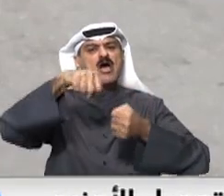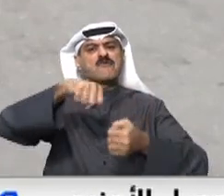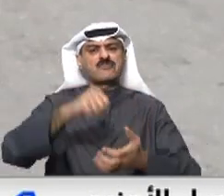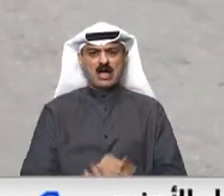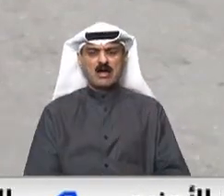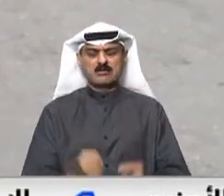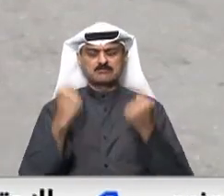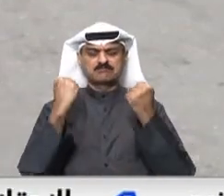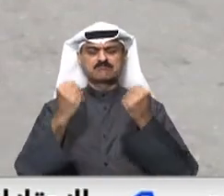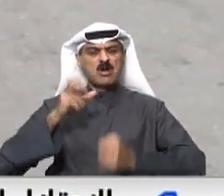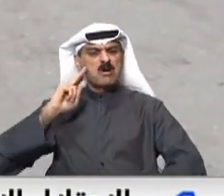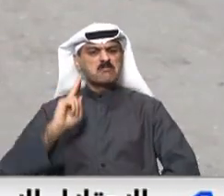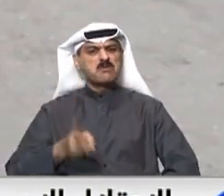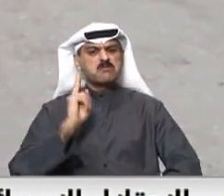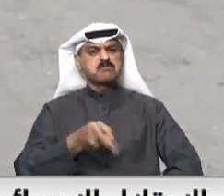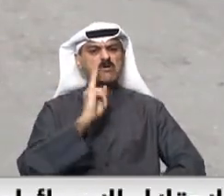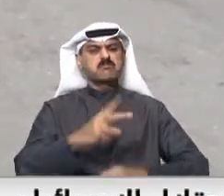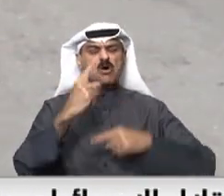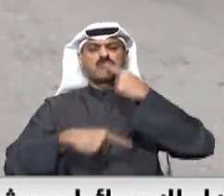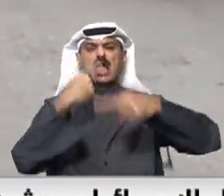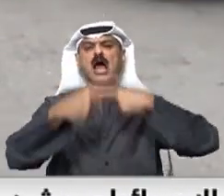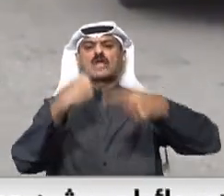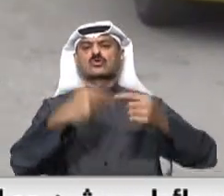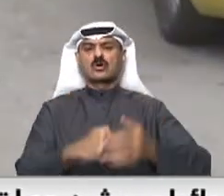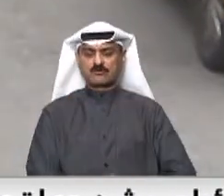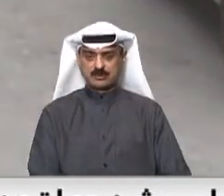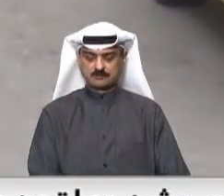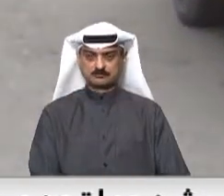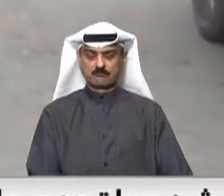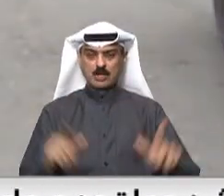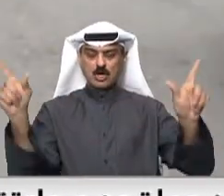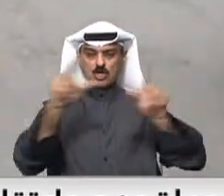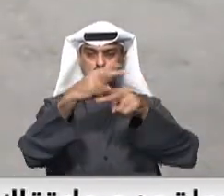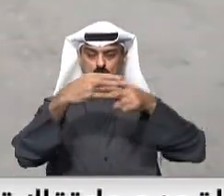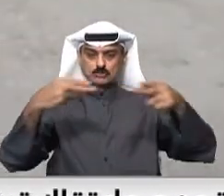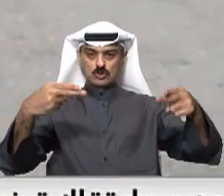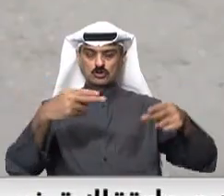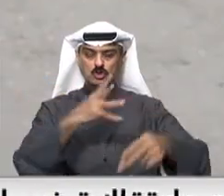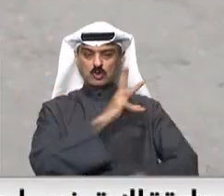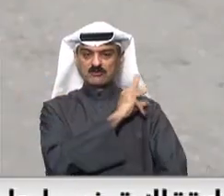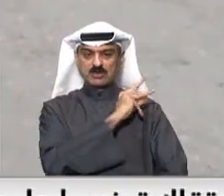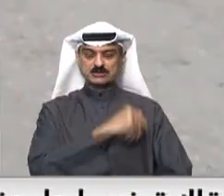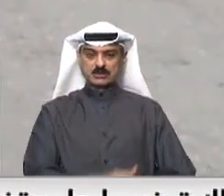داخل معتقلات الاحتلال. من الأراضي الفلسطينية المحتلة، محمد رجوب، للتلفزيون دولة الكويت.